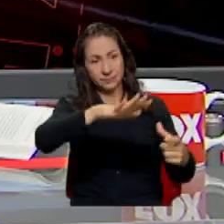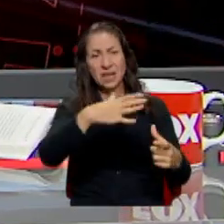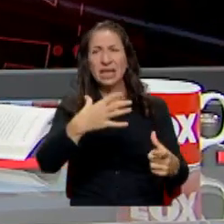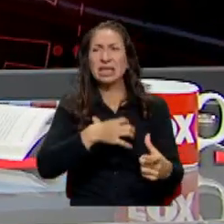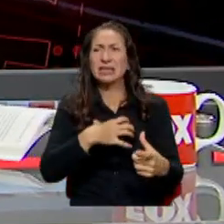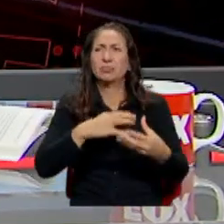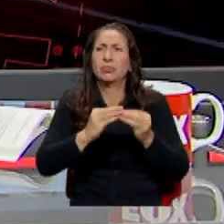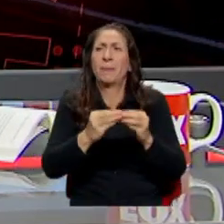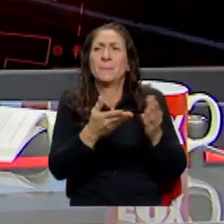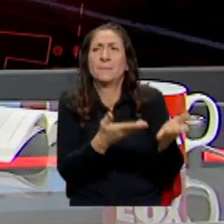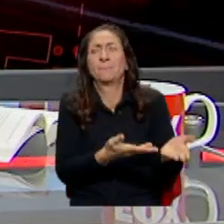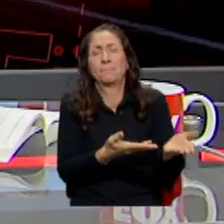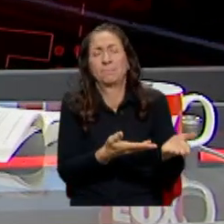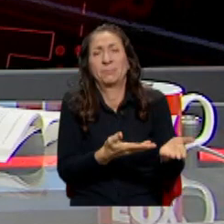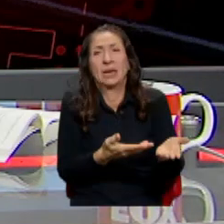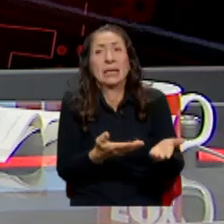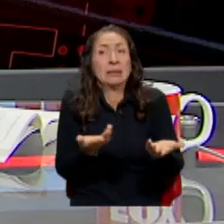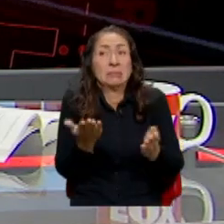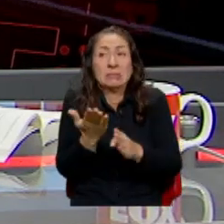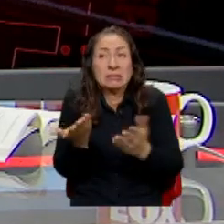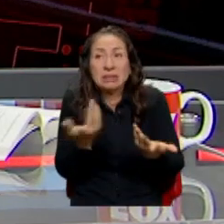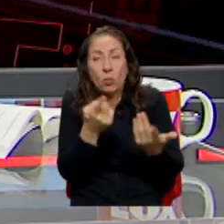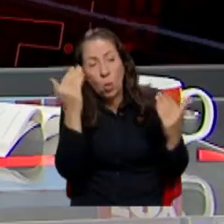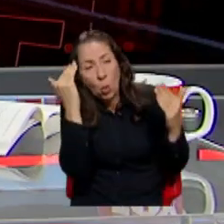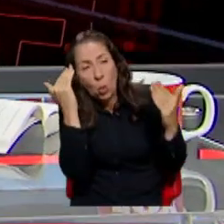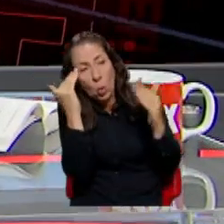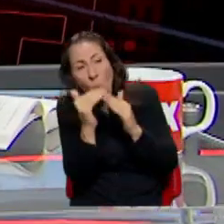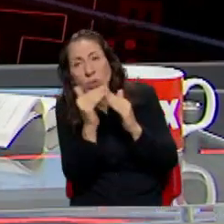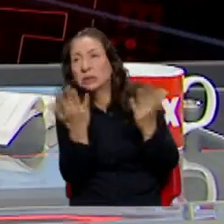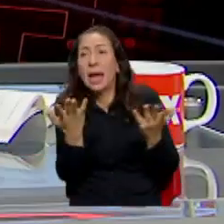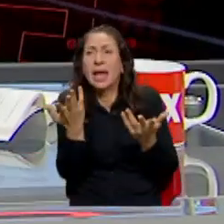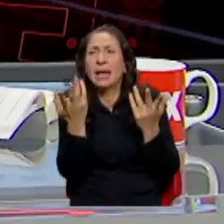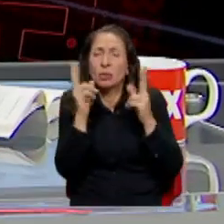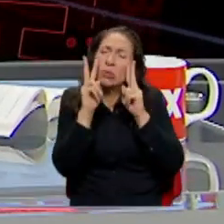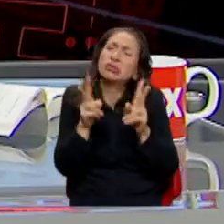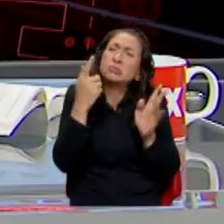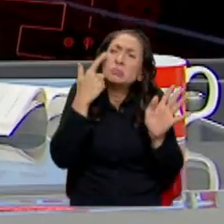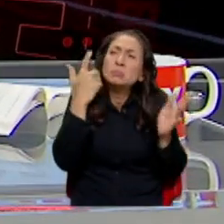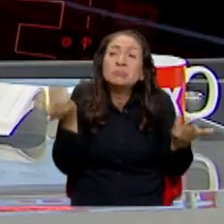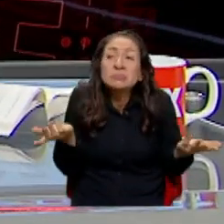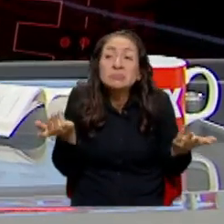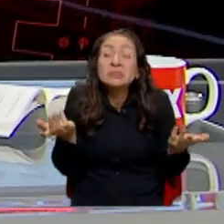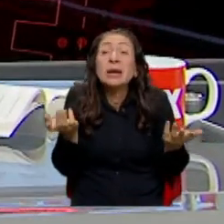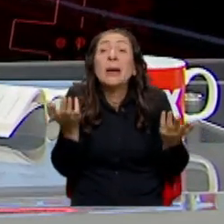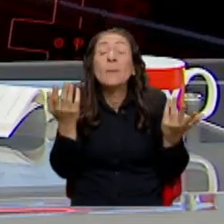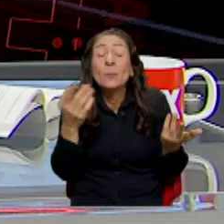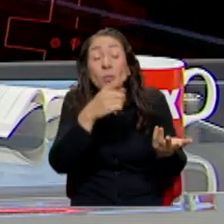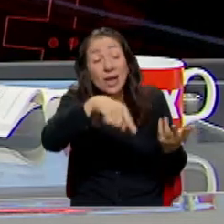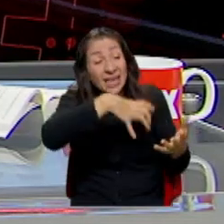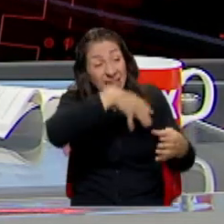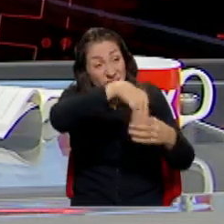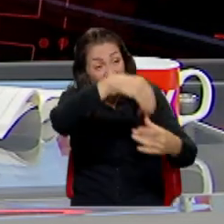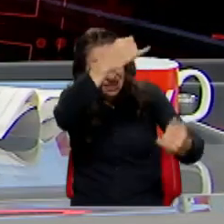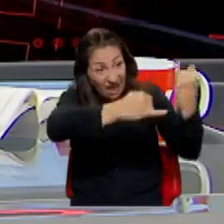kendi derdinde. Peki ne? Şimdi bu uzlaşma ne ifade ediyor bize? Göreceğiz. Bunlar kendi içlerindeki